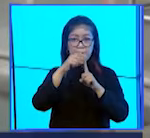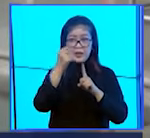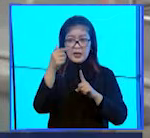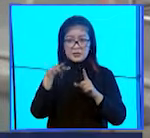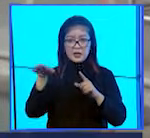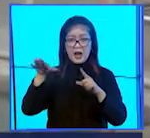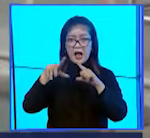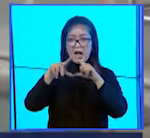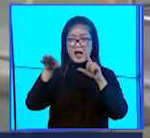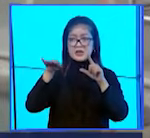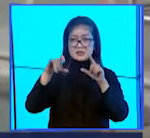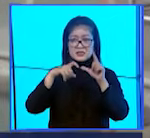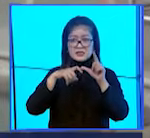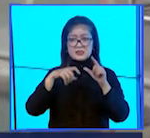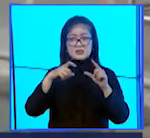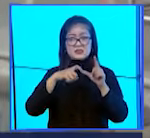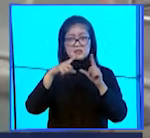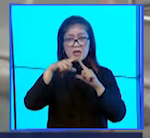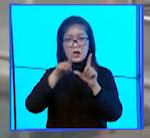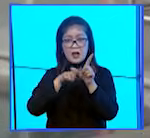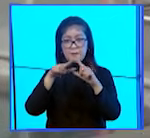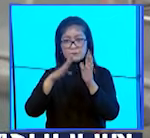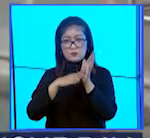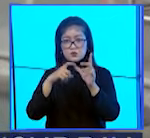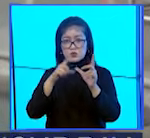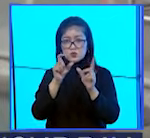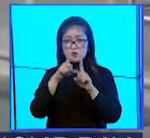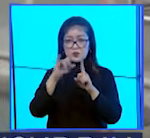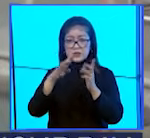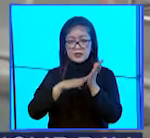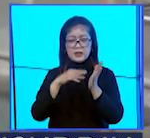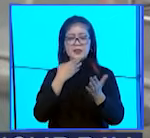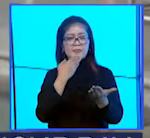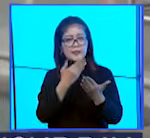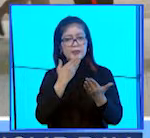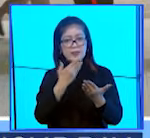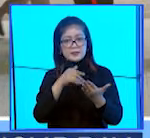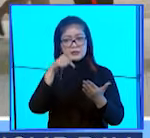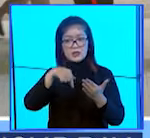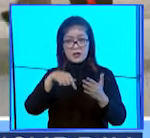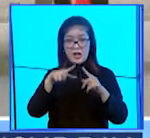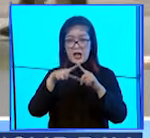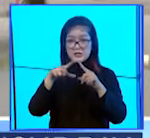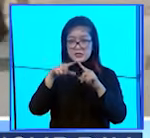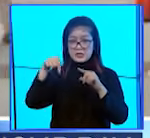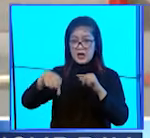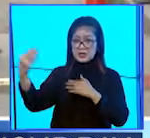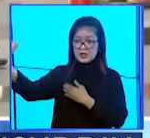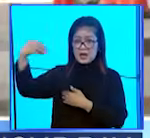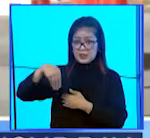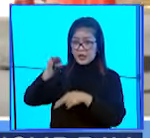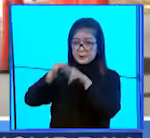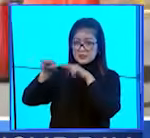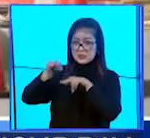mencoba mengkonfirmasi terhadap KPK dan juga Aziz Syamsuddin terkait tentang kehadirannya dalam pemeriksaan hari ini, namun belum